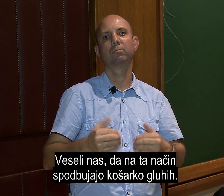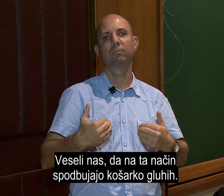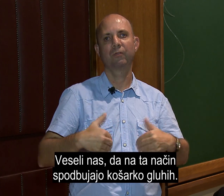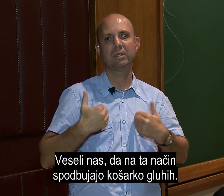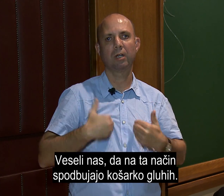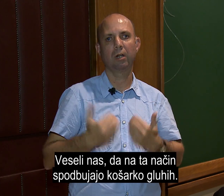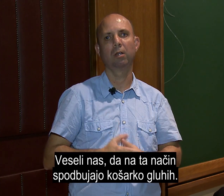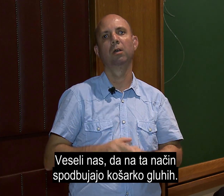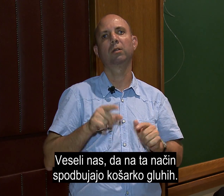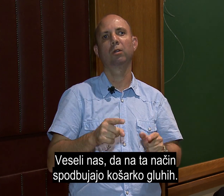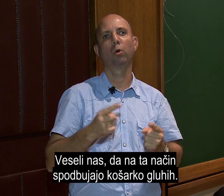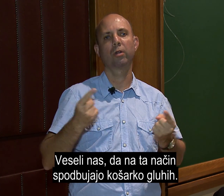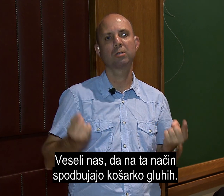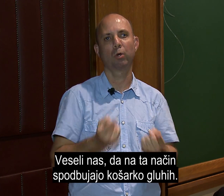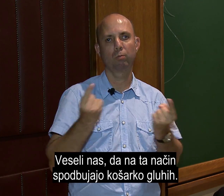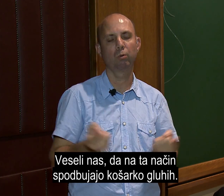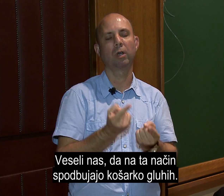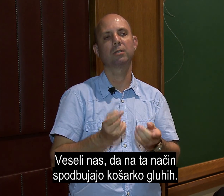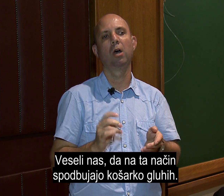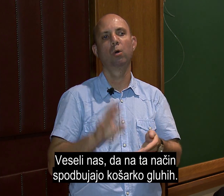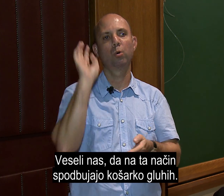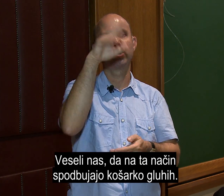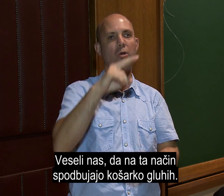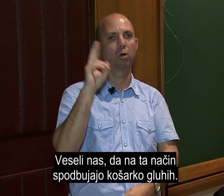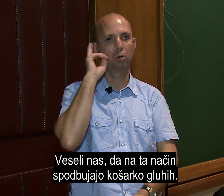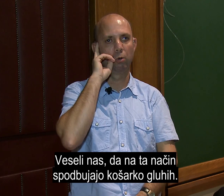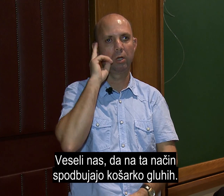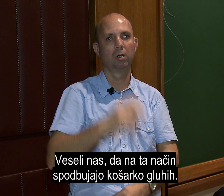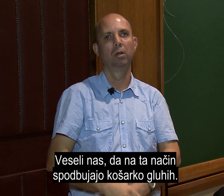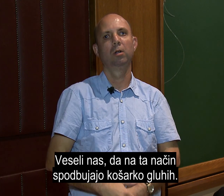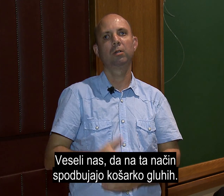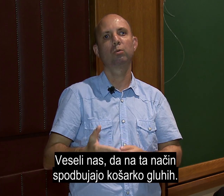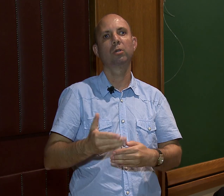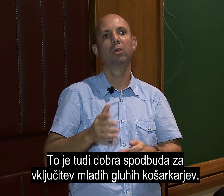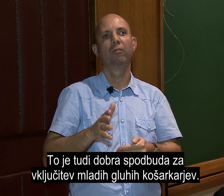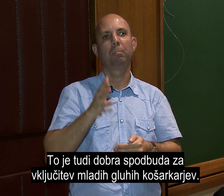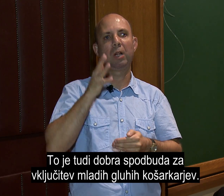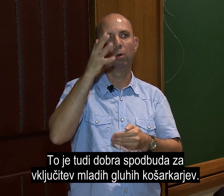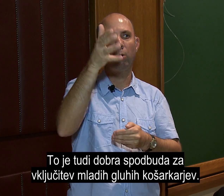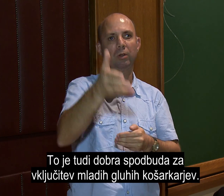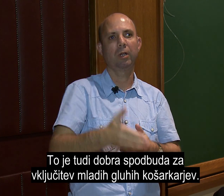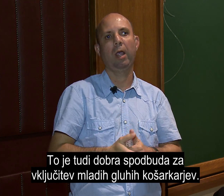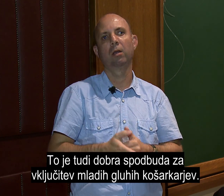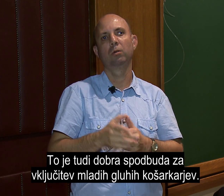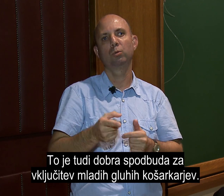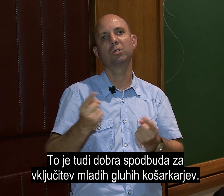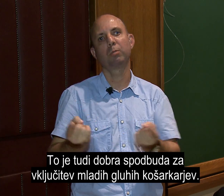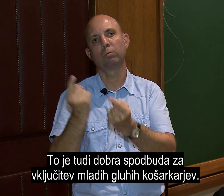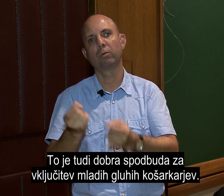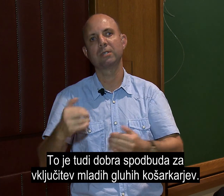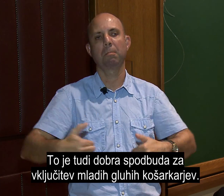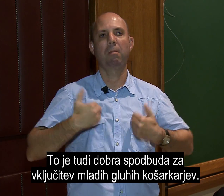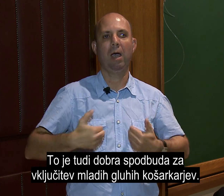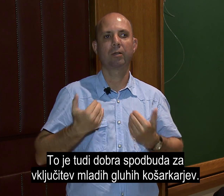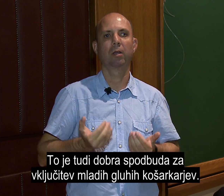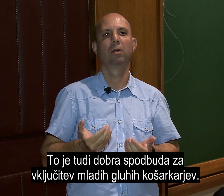tudi veseli, da to je spodbuda za košarko gluhih, da tudi v prihodnje tudi